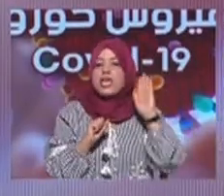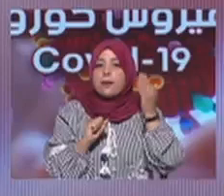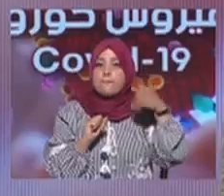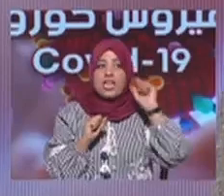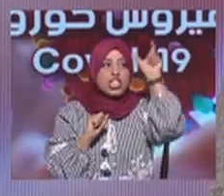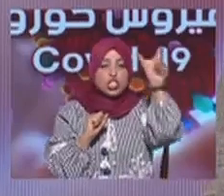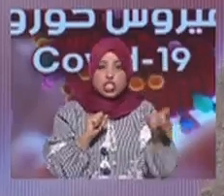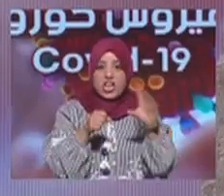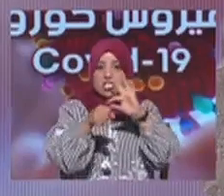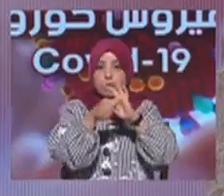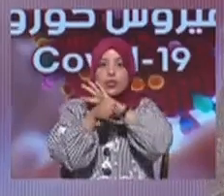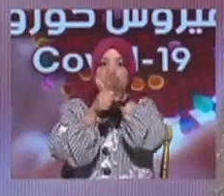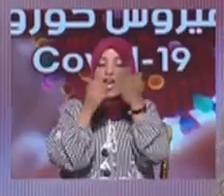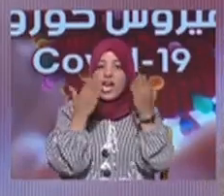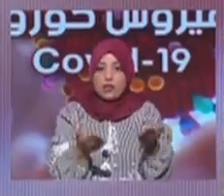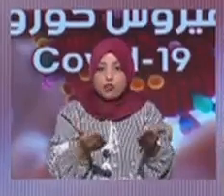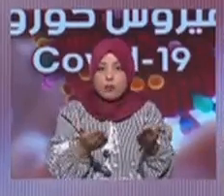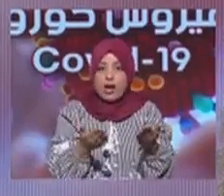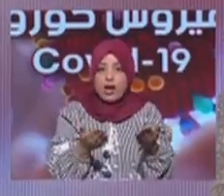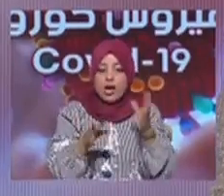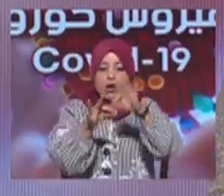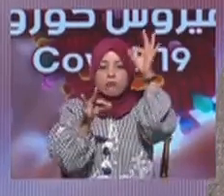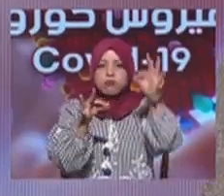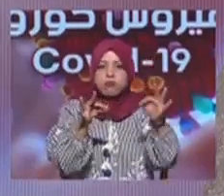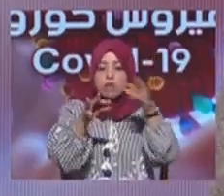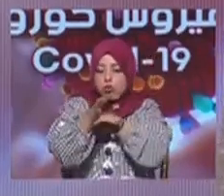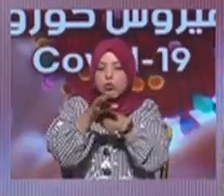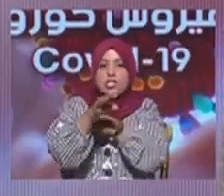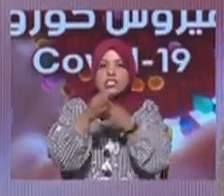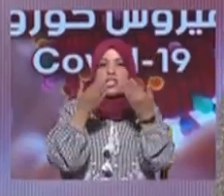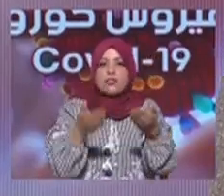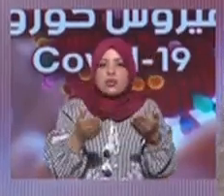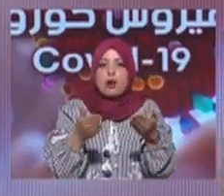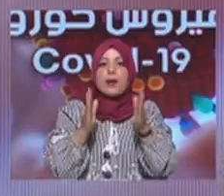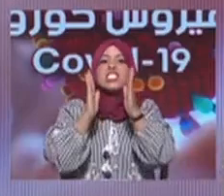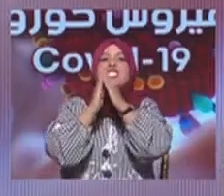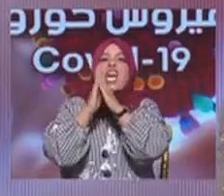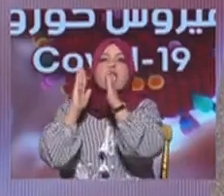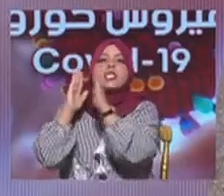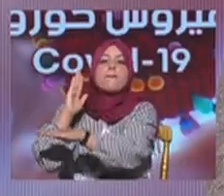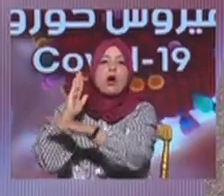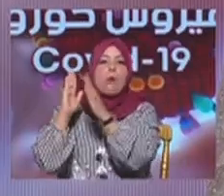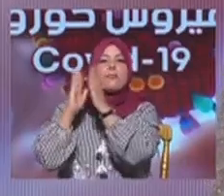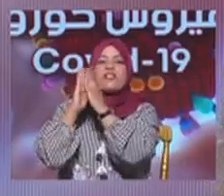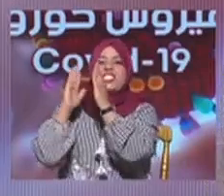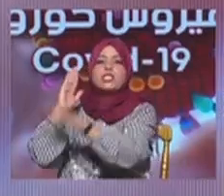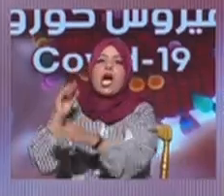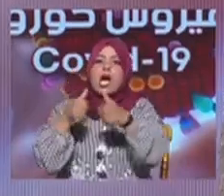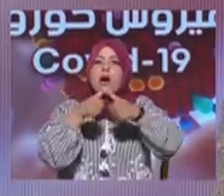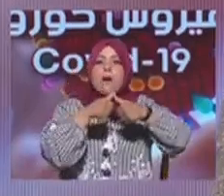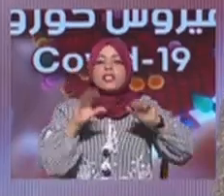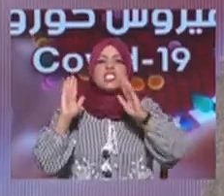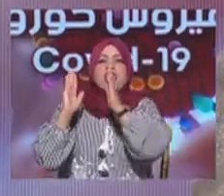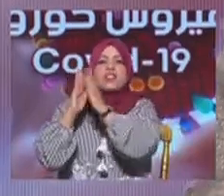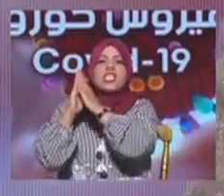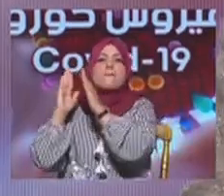هذم بعد ما اثبت التحليل هذا يلزمهم يقعدوا في الاوتو ايزولمون ا دوميسيل بوندون 14 جور،